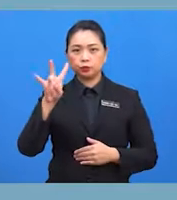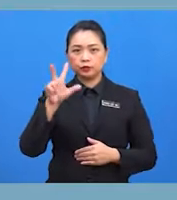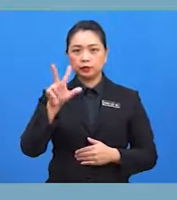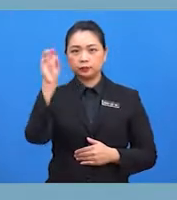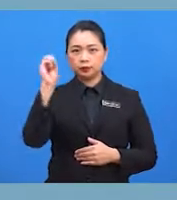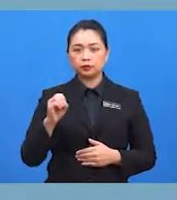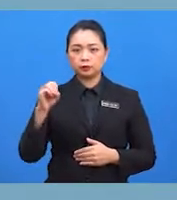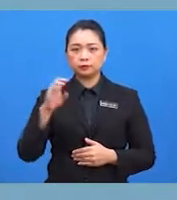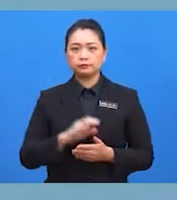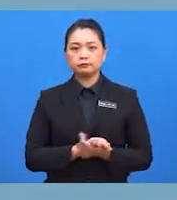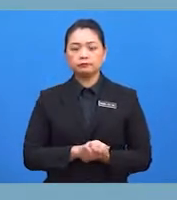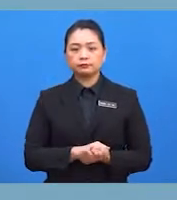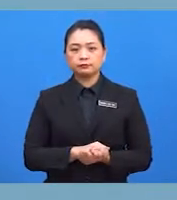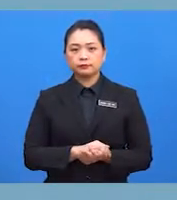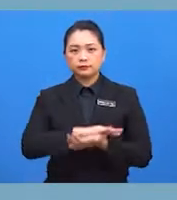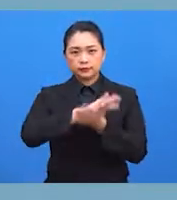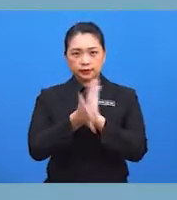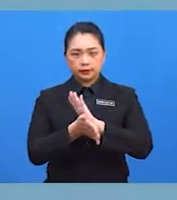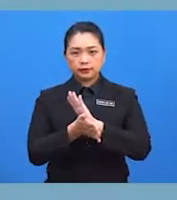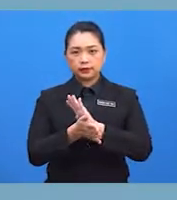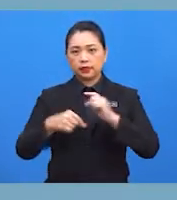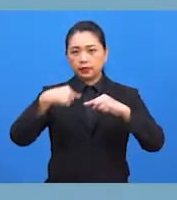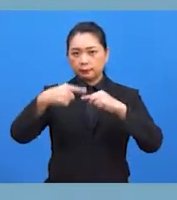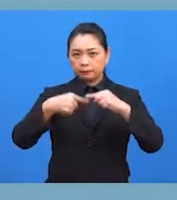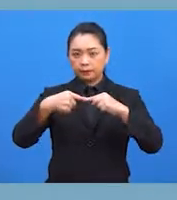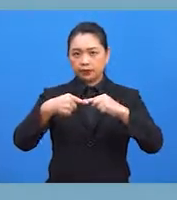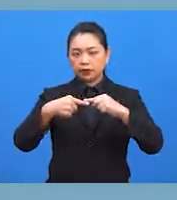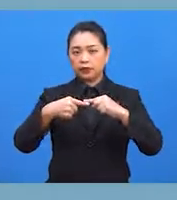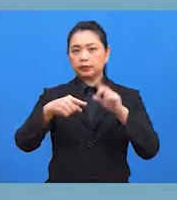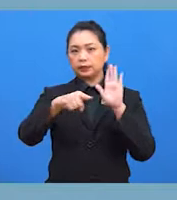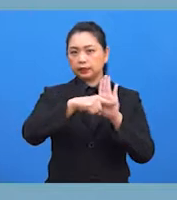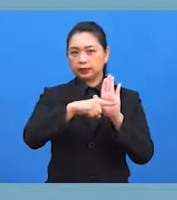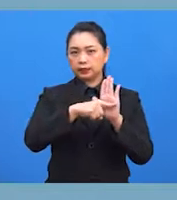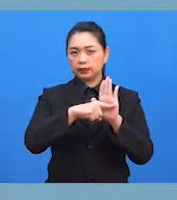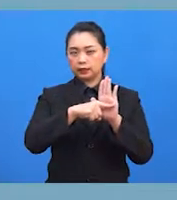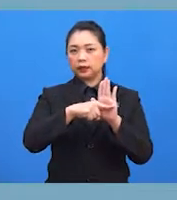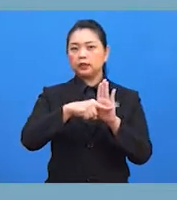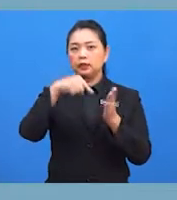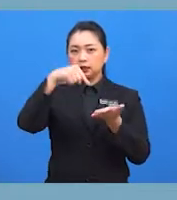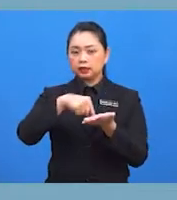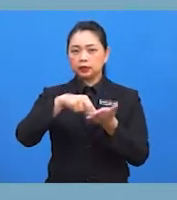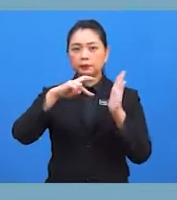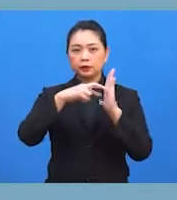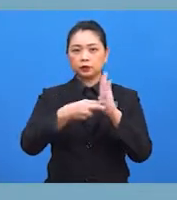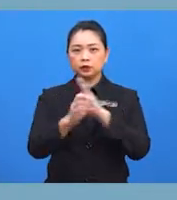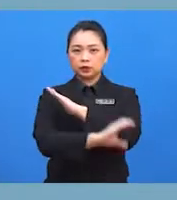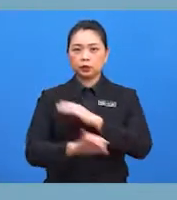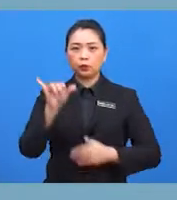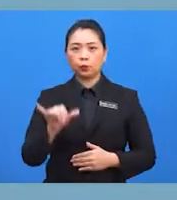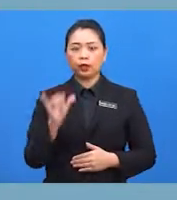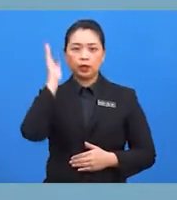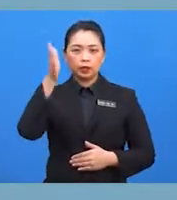1.73%. Jadi, apabila kadar pertumbuhan adalah negatif, ini akan bermaksud negara Y akan